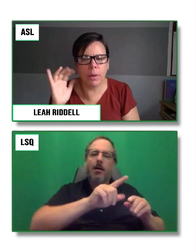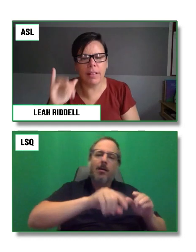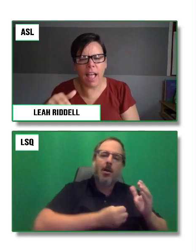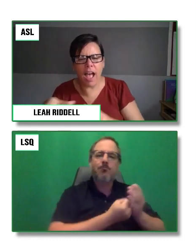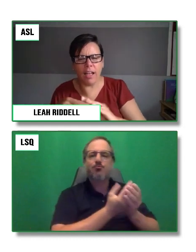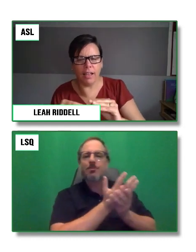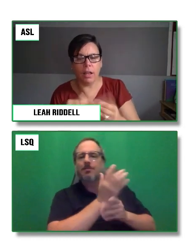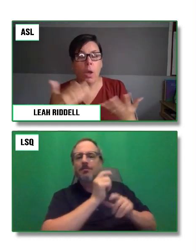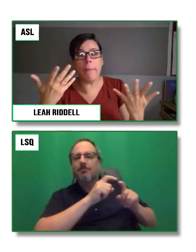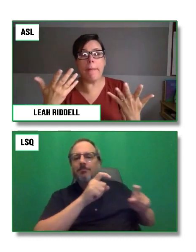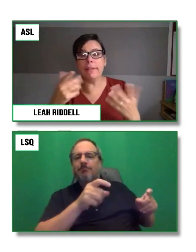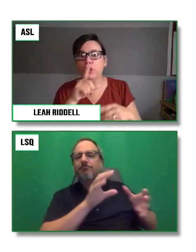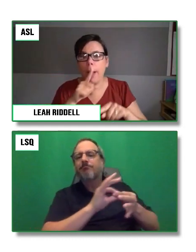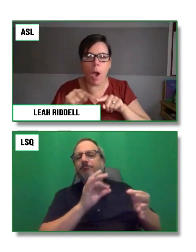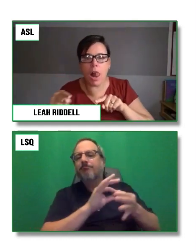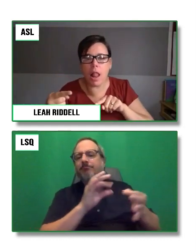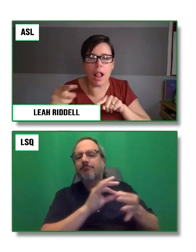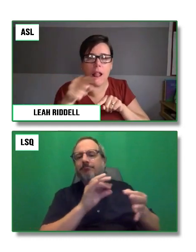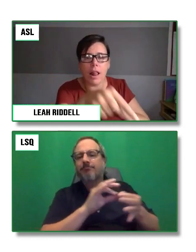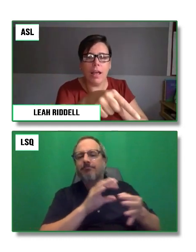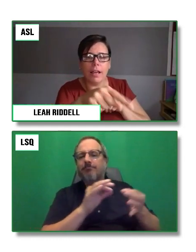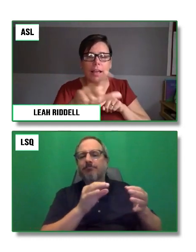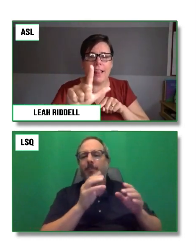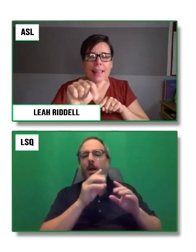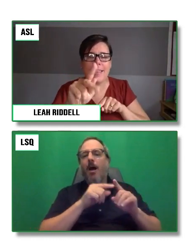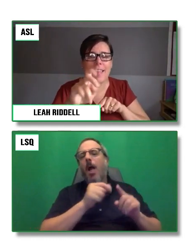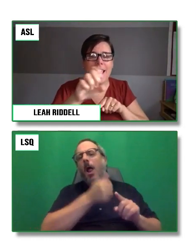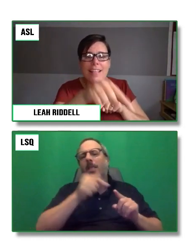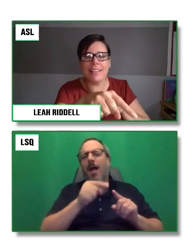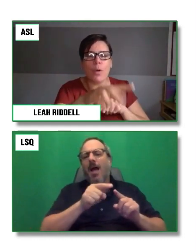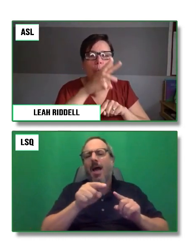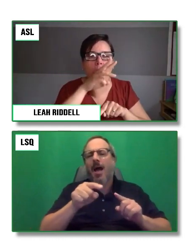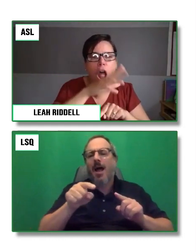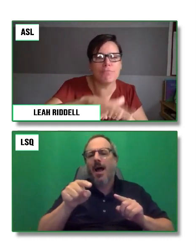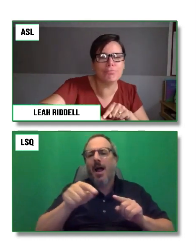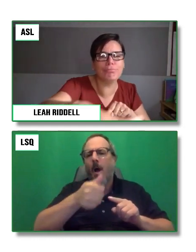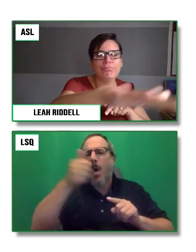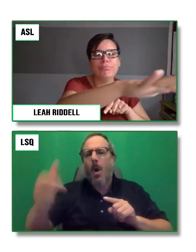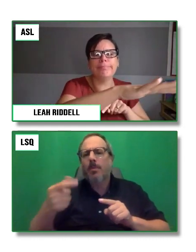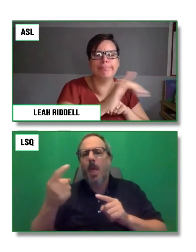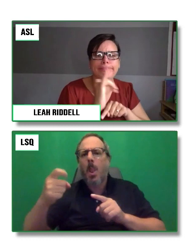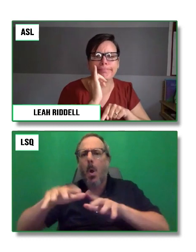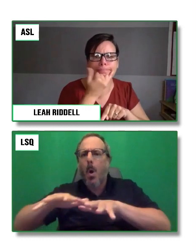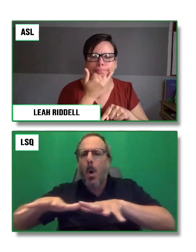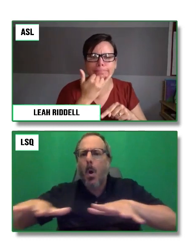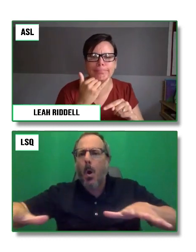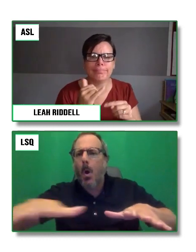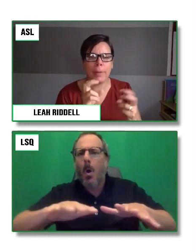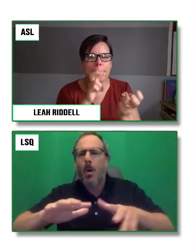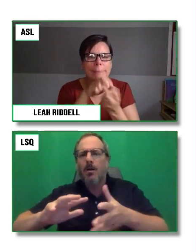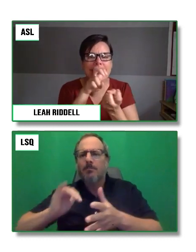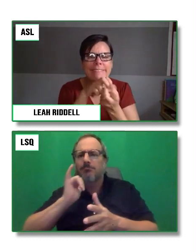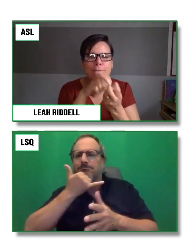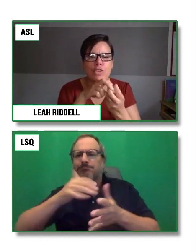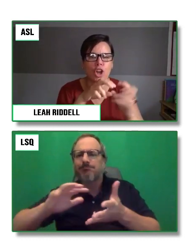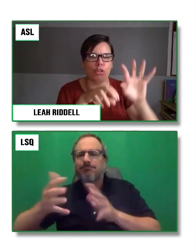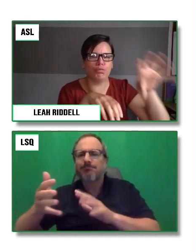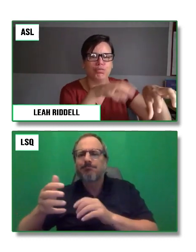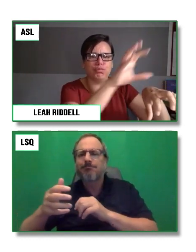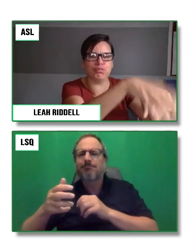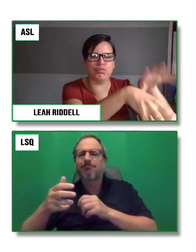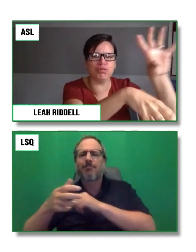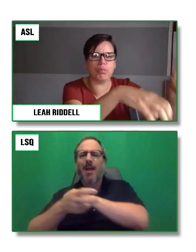avait une tornade, ou les gardiens de parc, par exemple, travaillent pour replanter des arbres. Et peut-être plus loin sur le sentier, il y a un lac